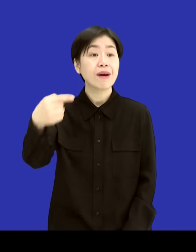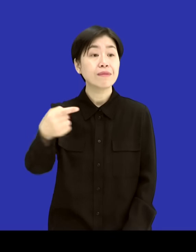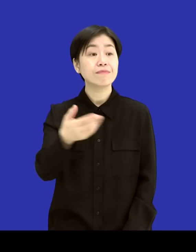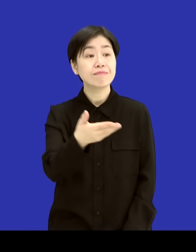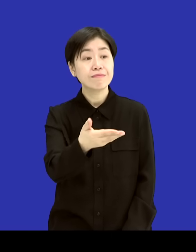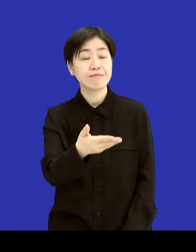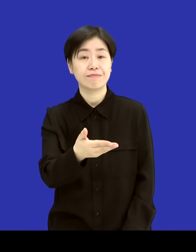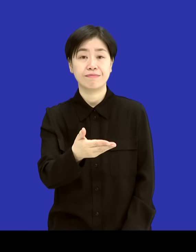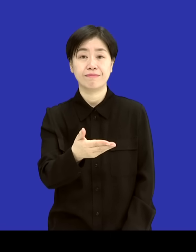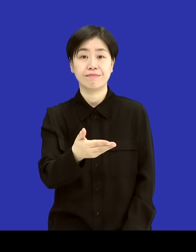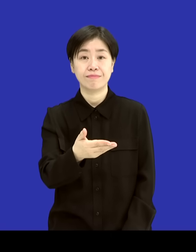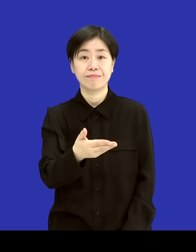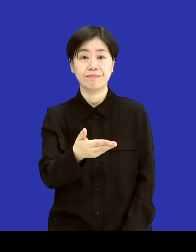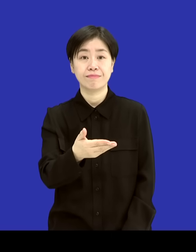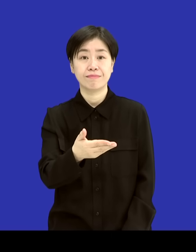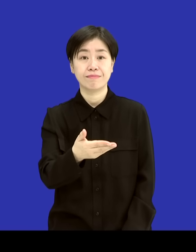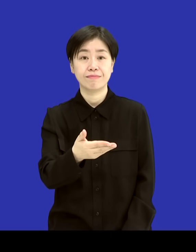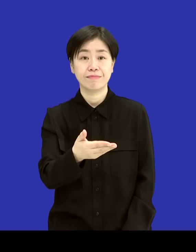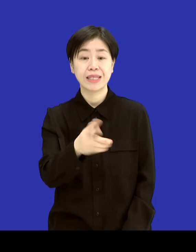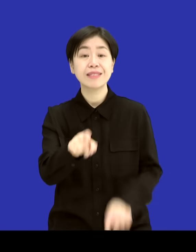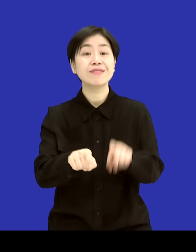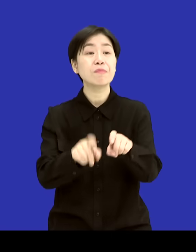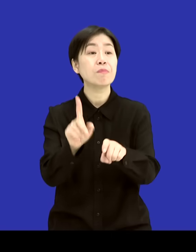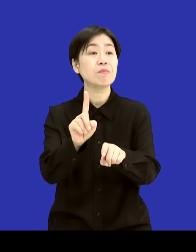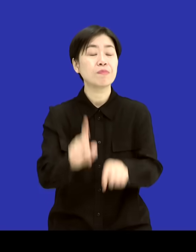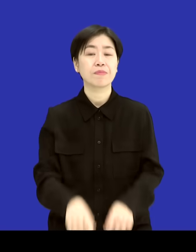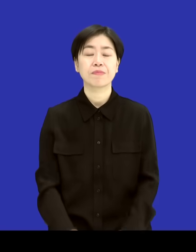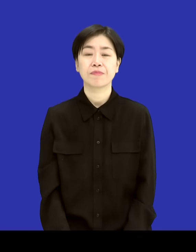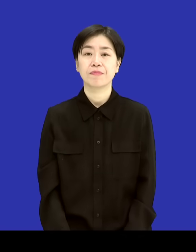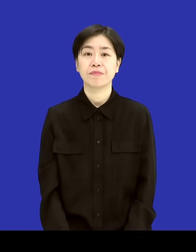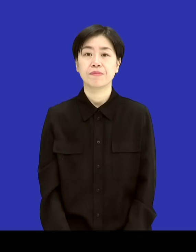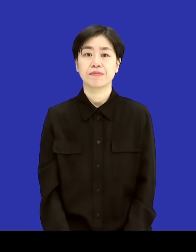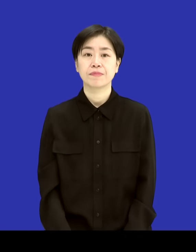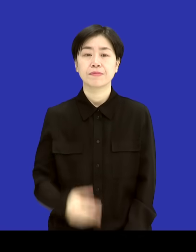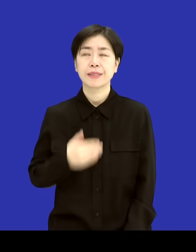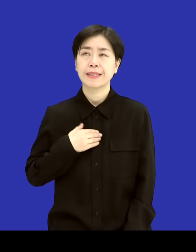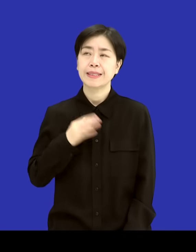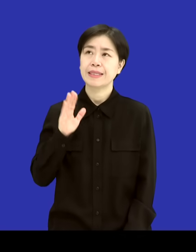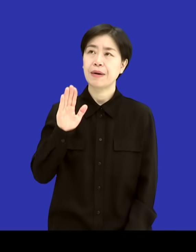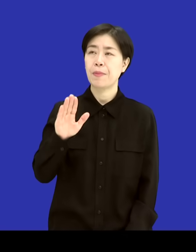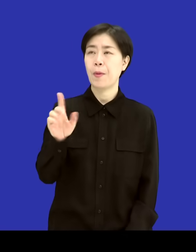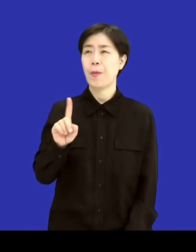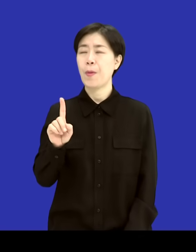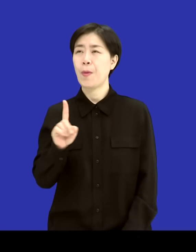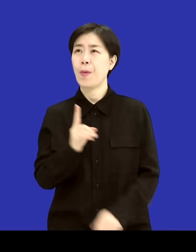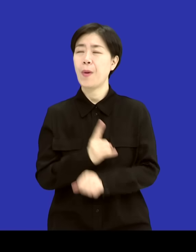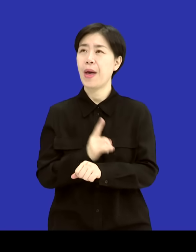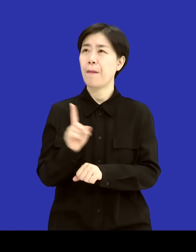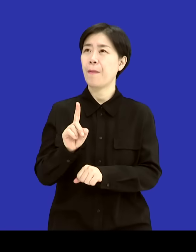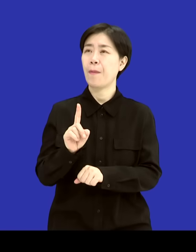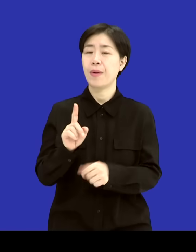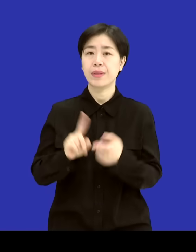맞아요. 고민해서 뭐 하시기 시작하셨어요? 그때 뭐 할까 이래서 내가 잘하는 게 뭐지? 그리고